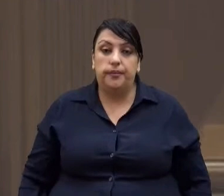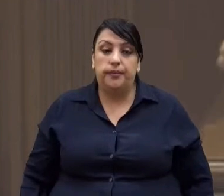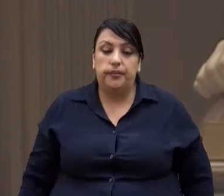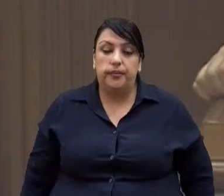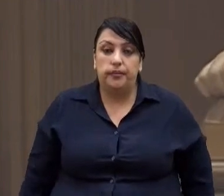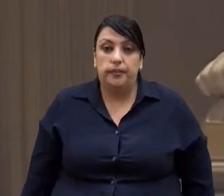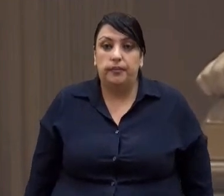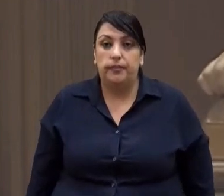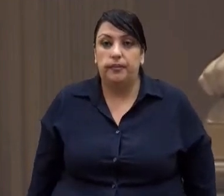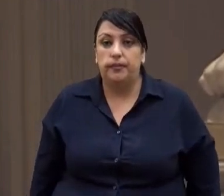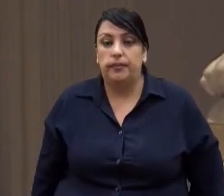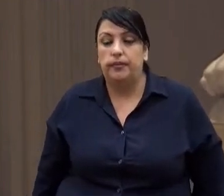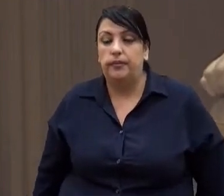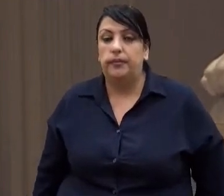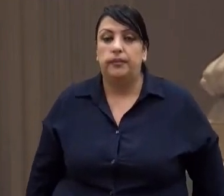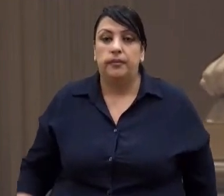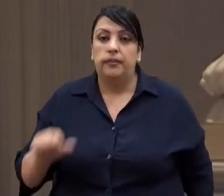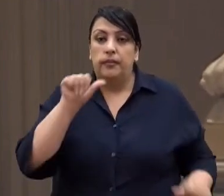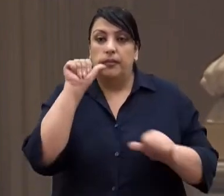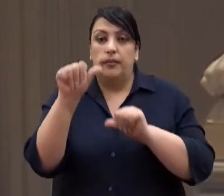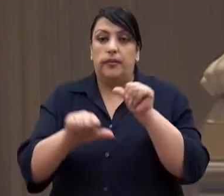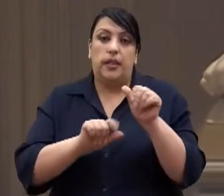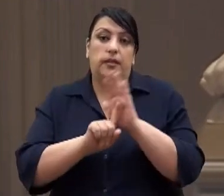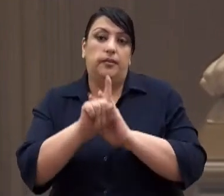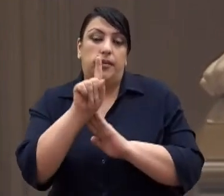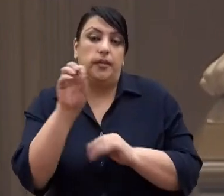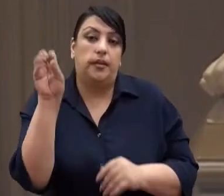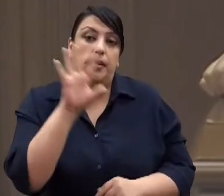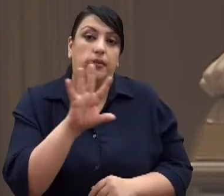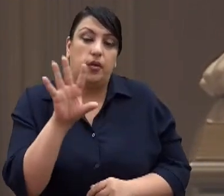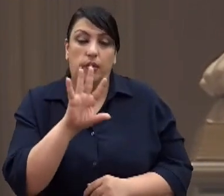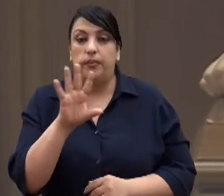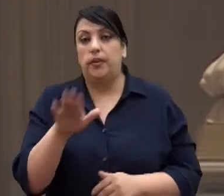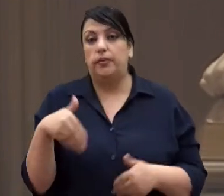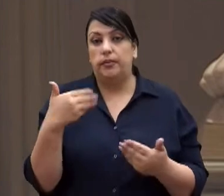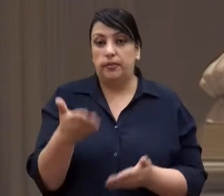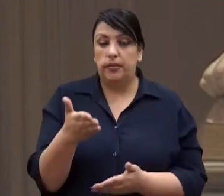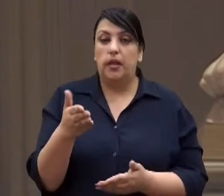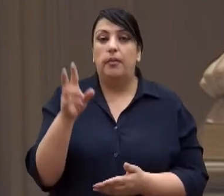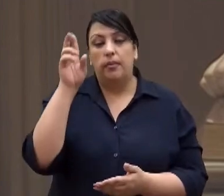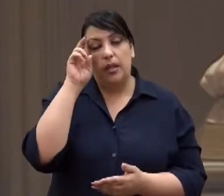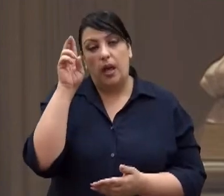տարի սկզբին Հայաստանի Եվրոպական կուսակցությունը առաջարկում էր պետական օրակարգ դարձնել